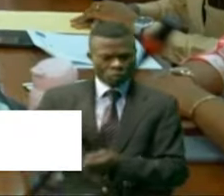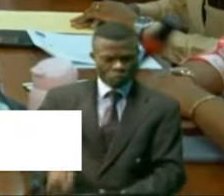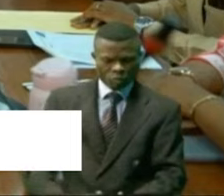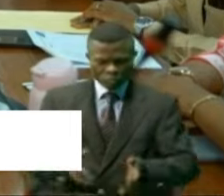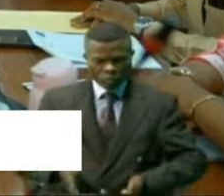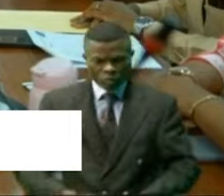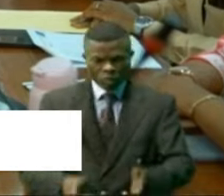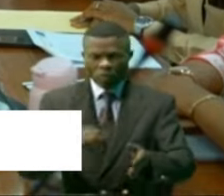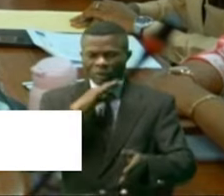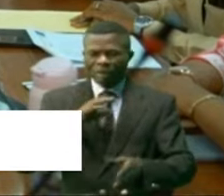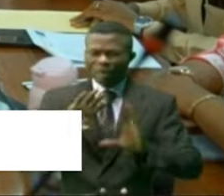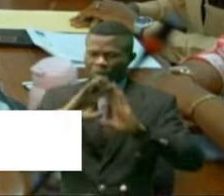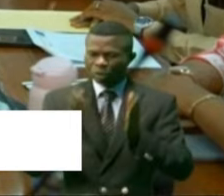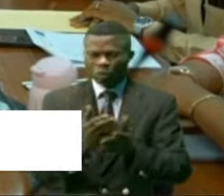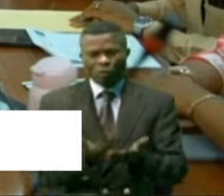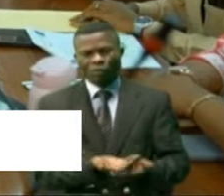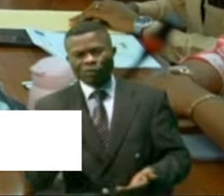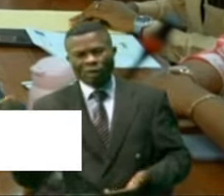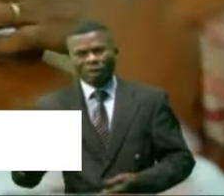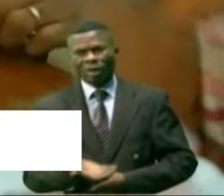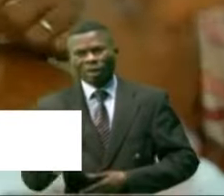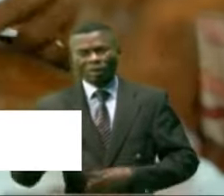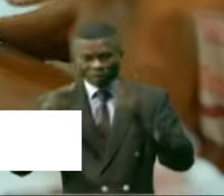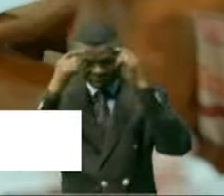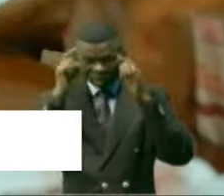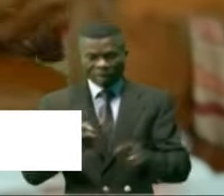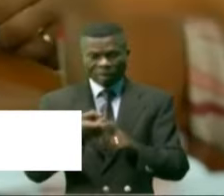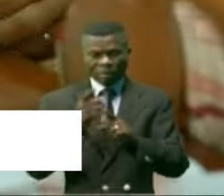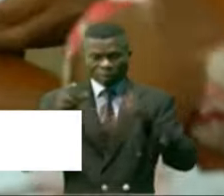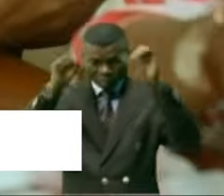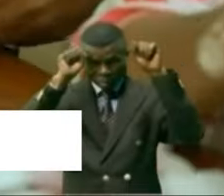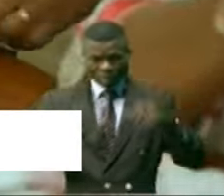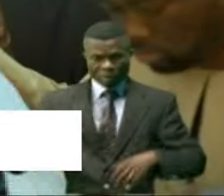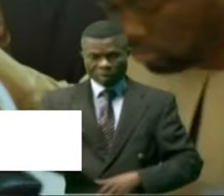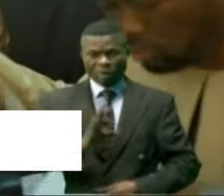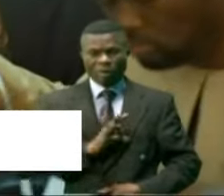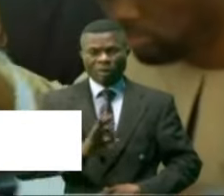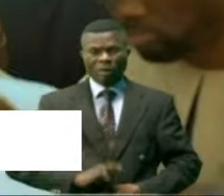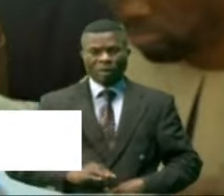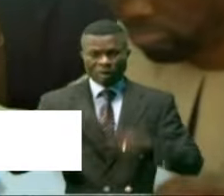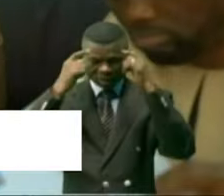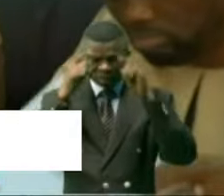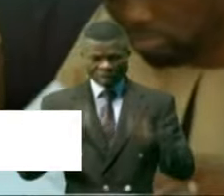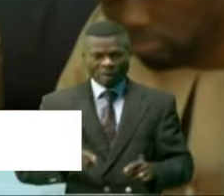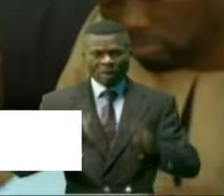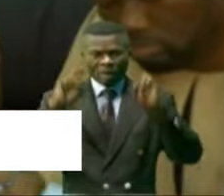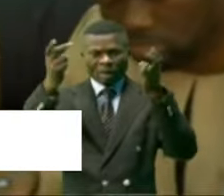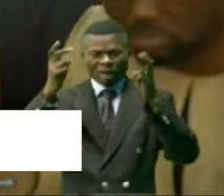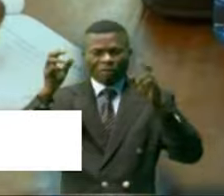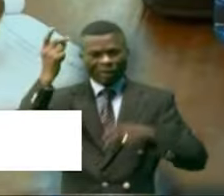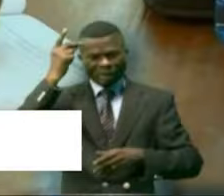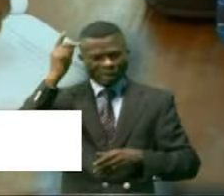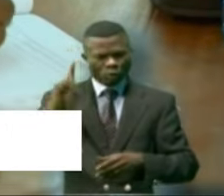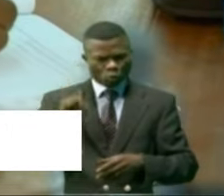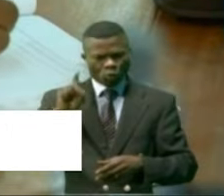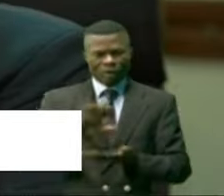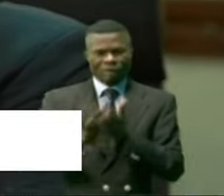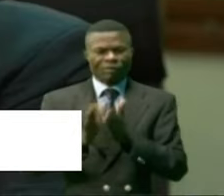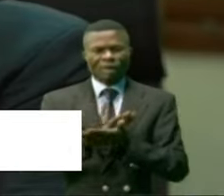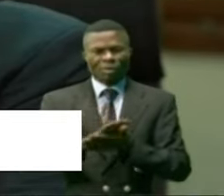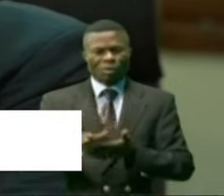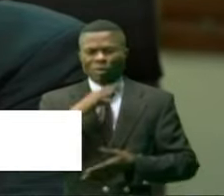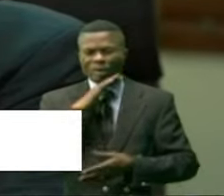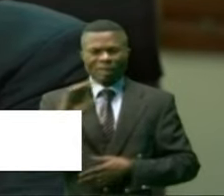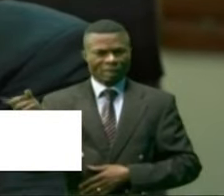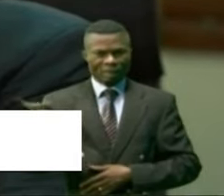Cette instruction du président de la République, Félix-Antoine Tshisekedi Tshilombo, qui tient à la propriété de la capitale de la République démocratique du